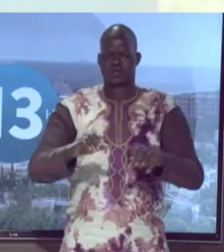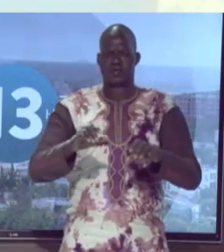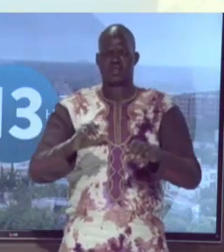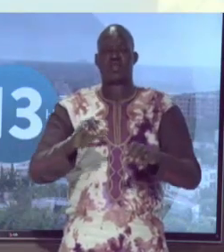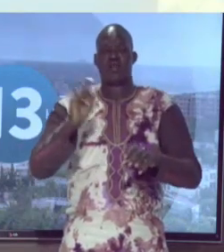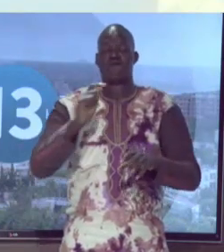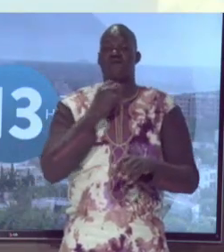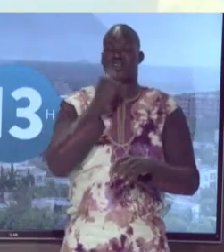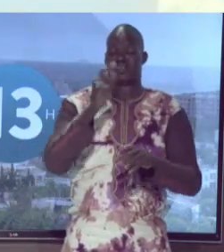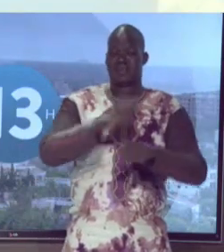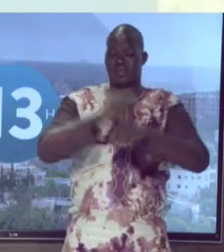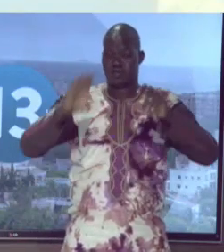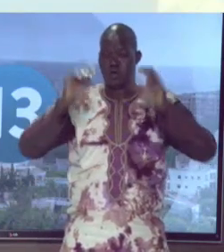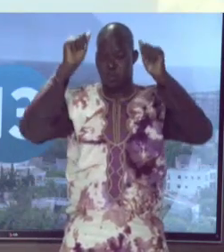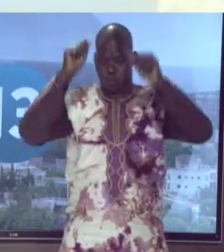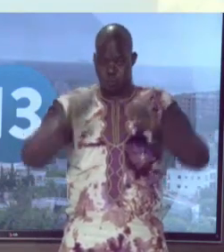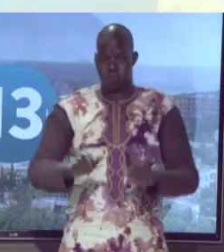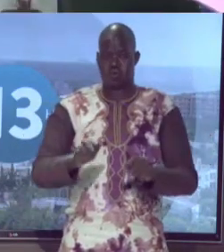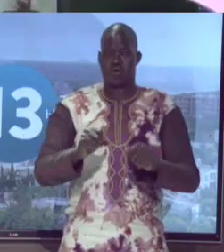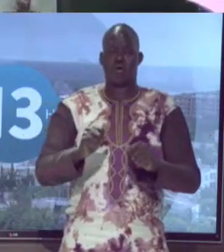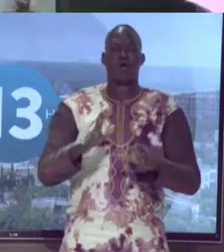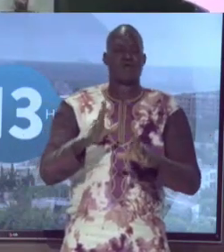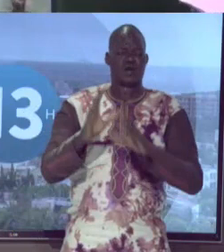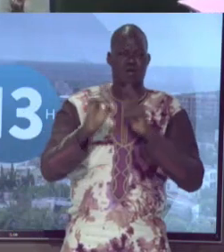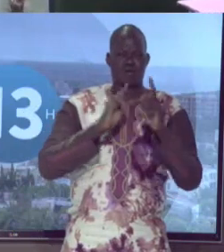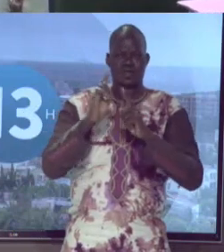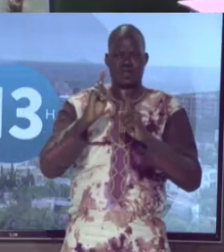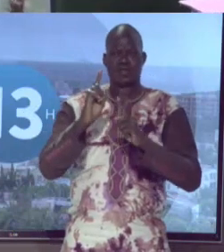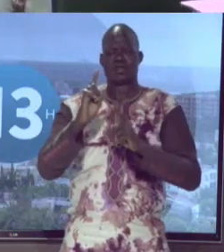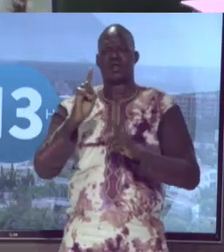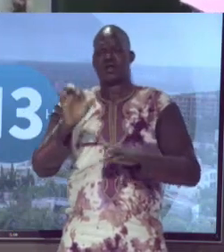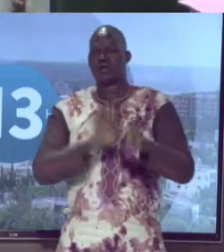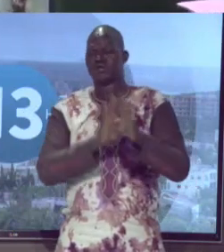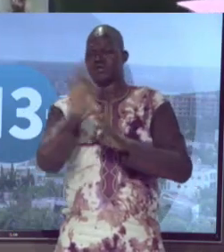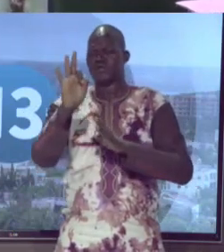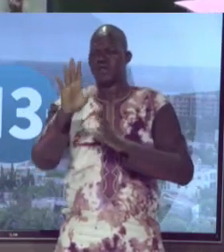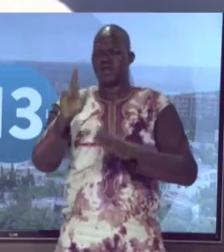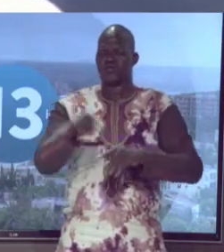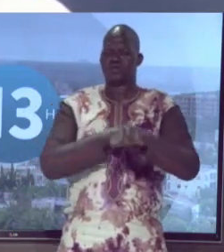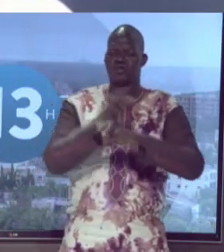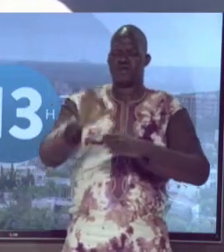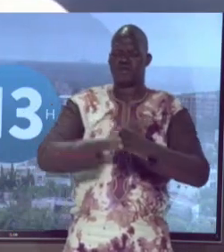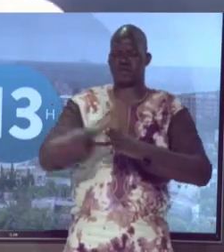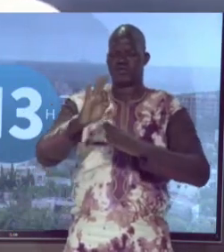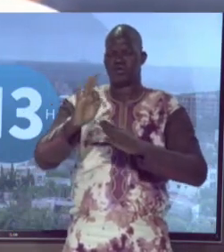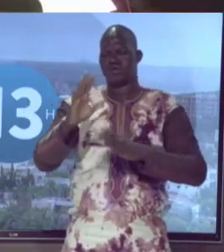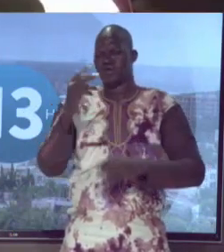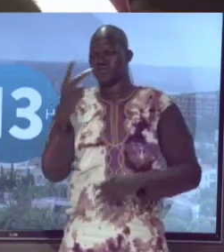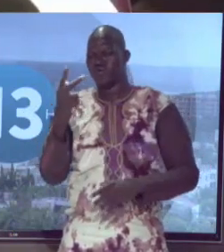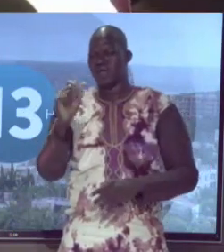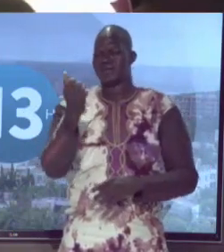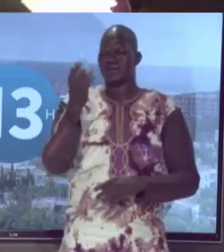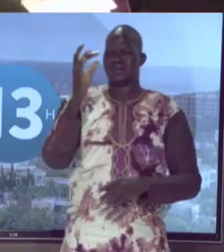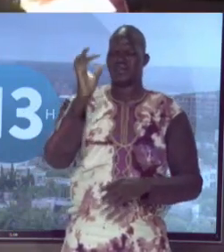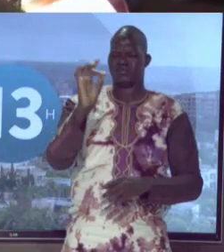les entreprises pourront co-traiter avec nous. En fonction des filières, la durée de formation varie entre 3 et 18